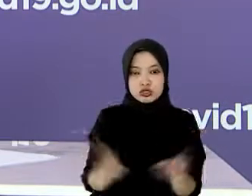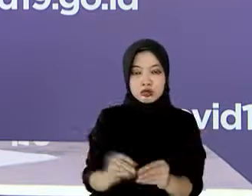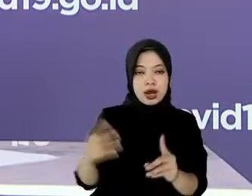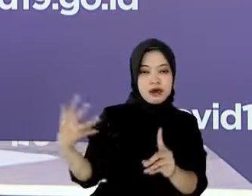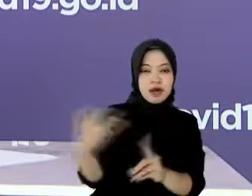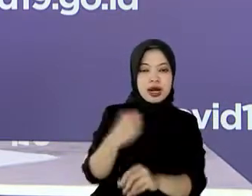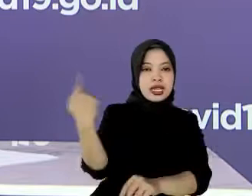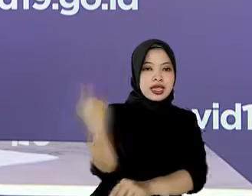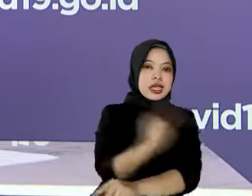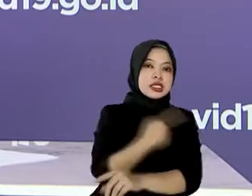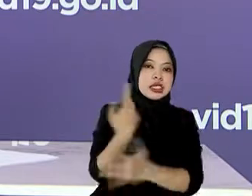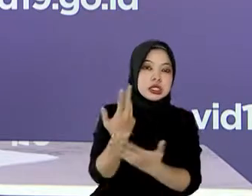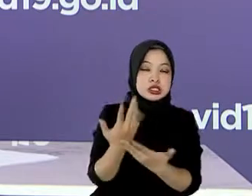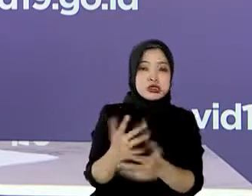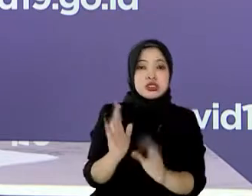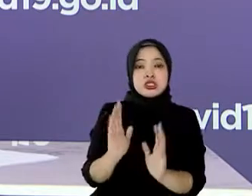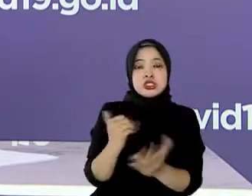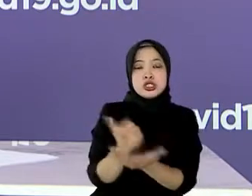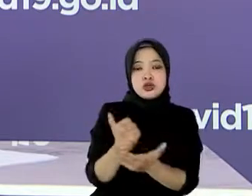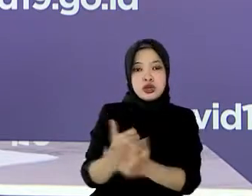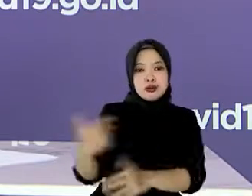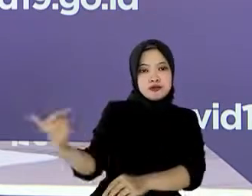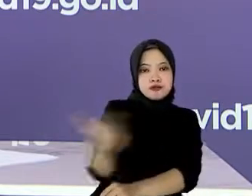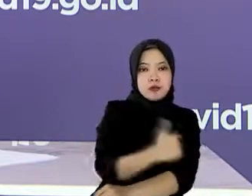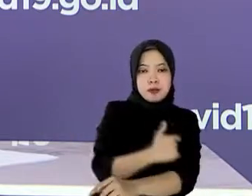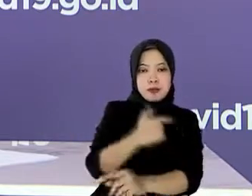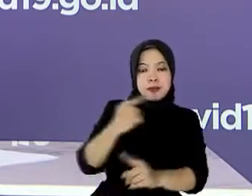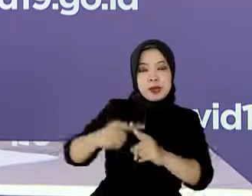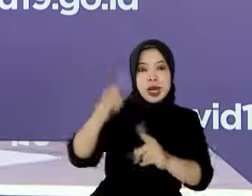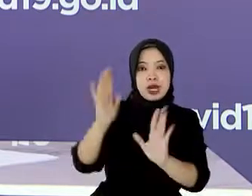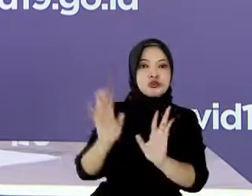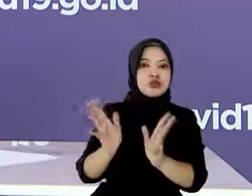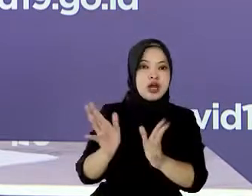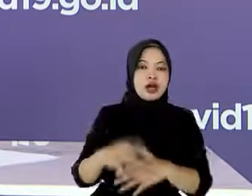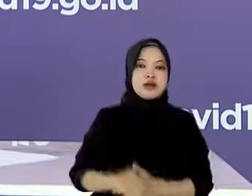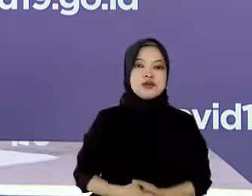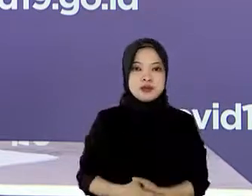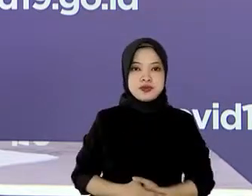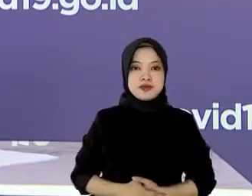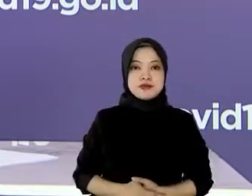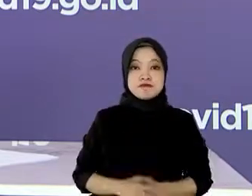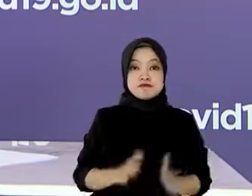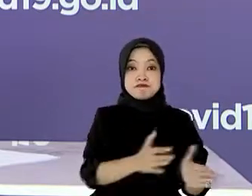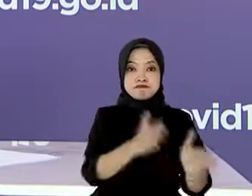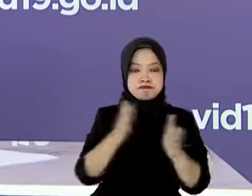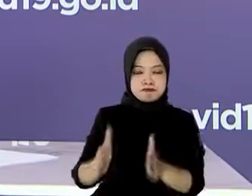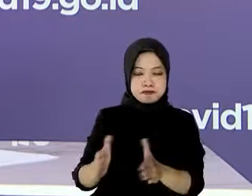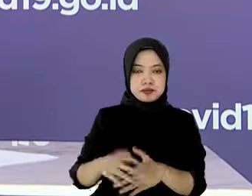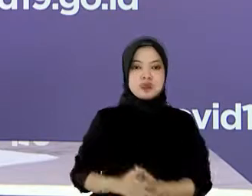sasaran vaksinasi telah mendapatkan vaksin dosis pertama sedangkan